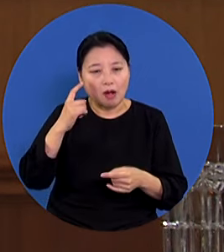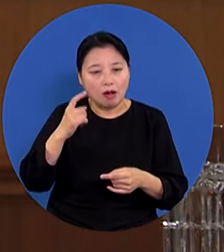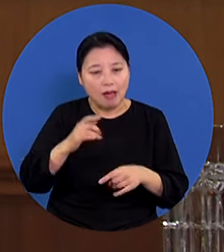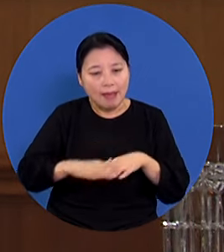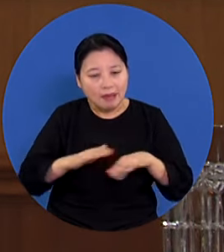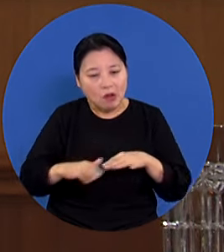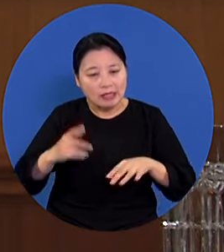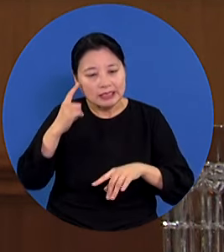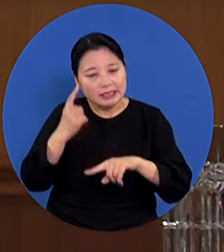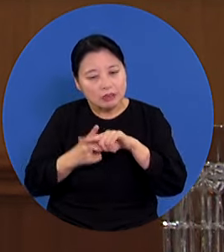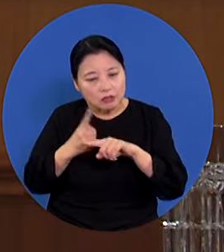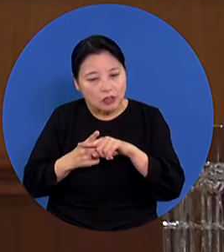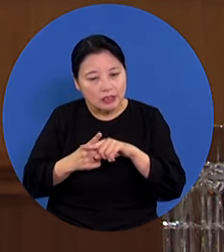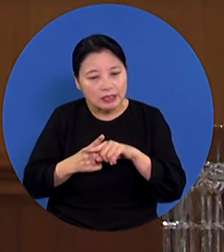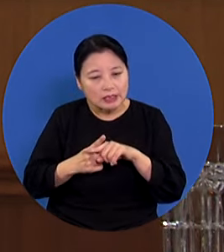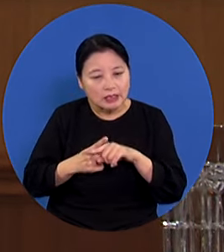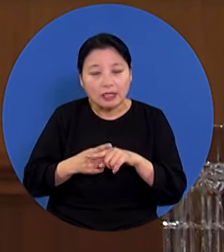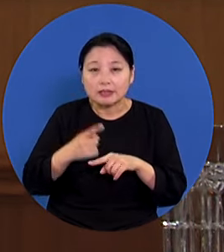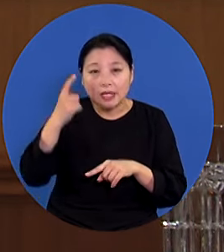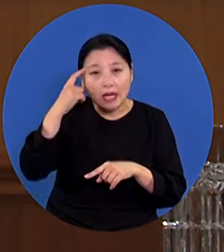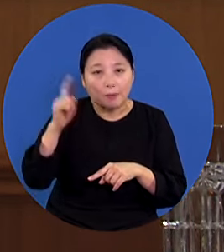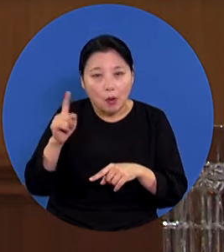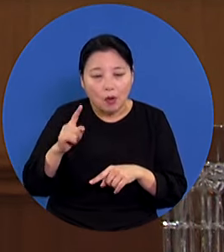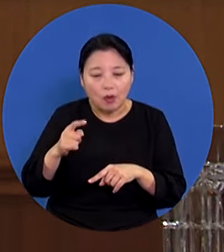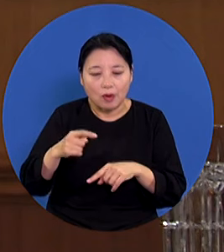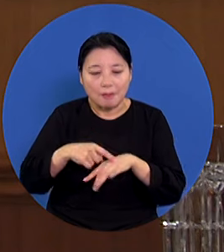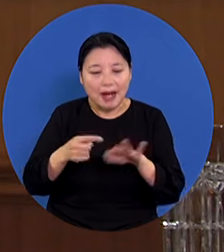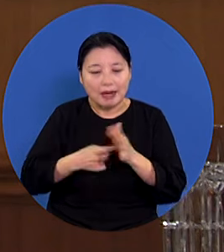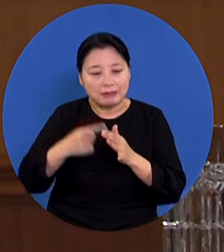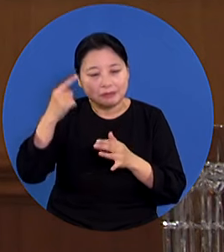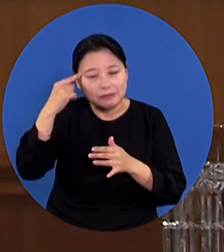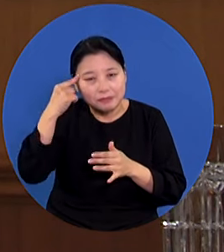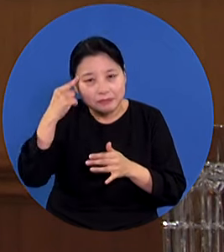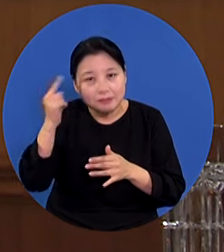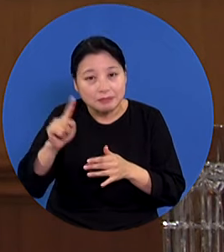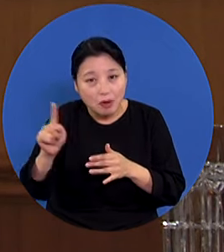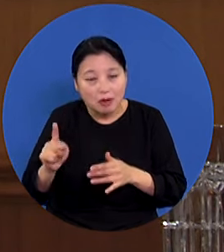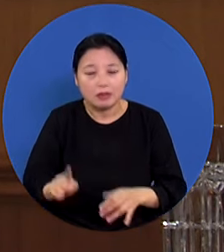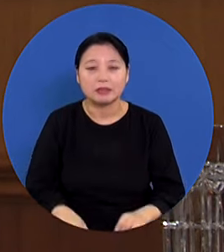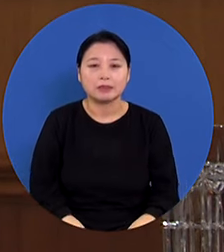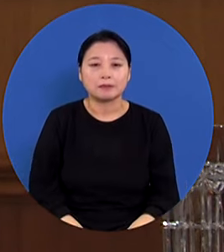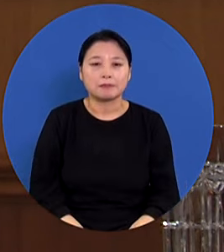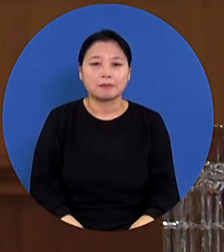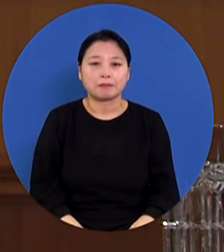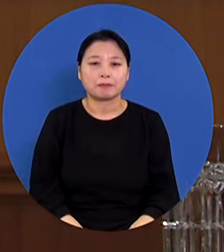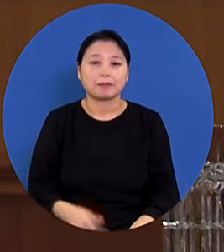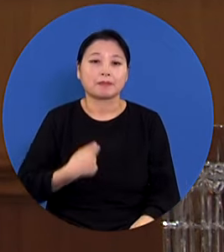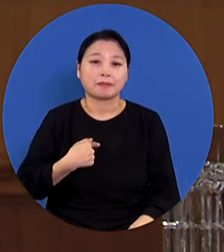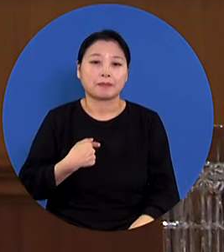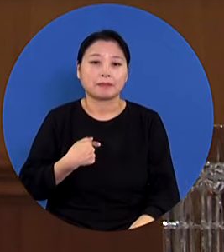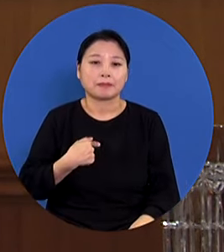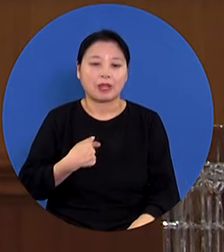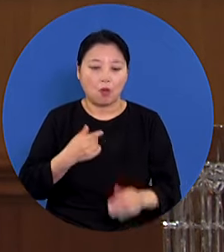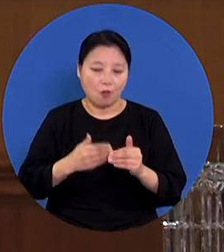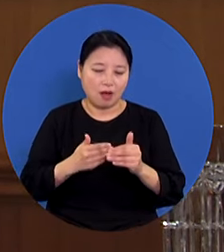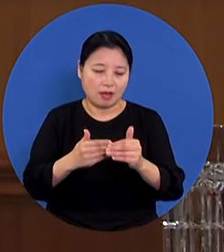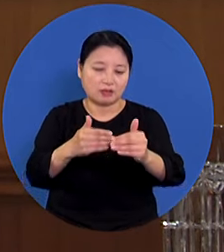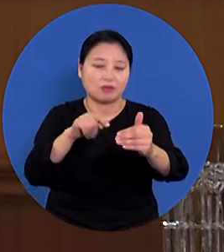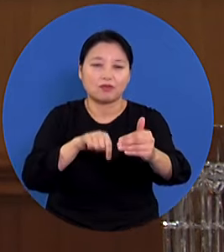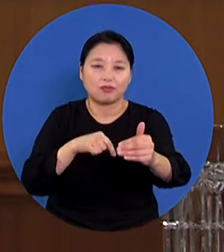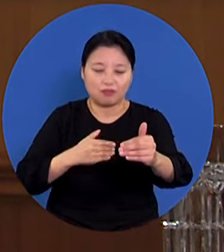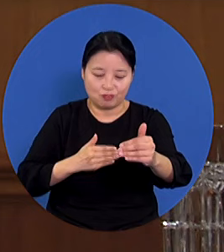긍정적인 뭐 그런 어떤 마인드 어떤 그런 자세를 갖고 있다고 생각하는데 예. 저는 약간